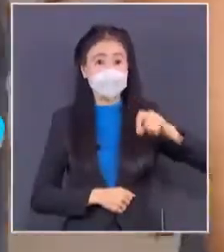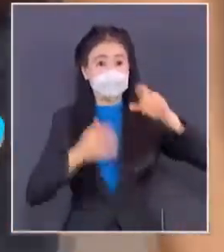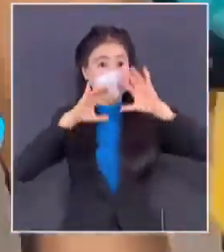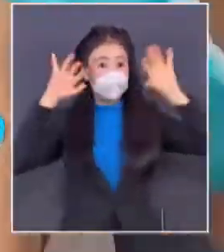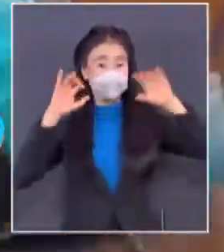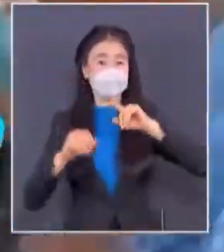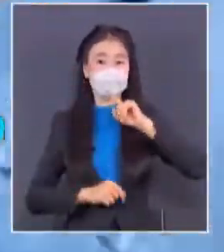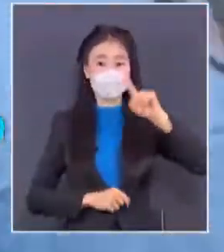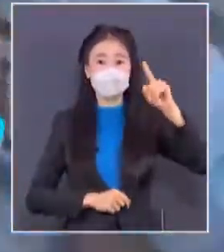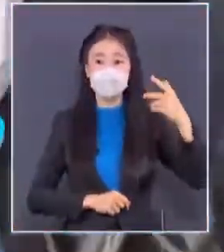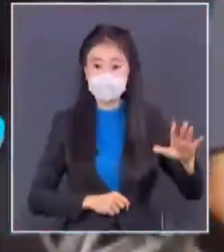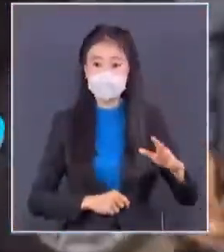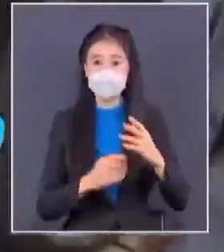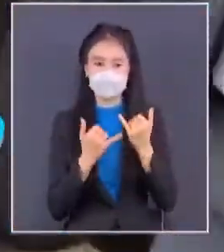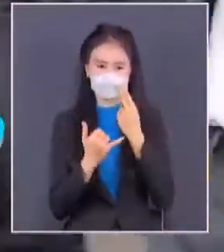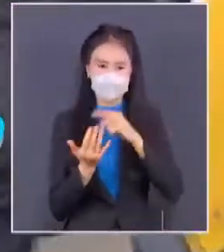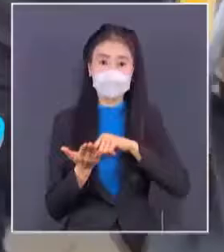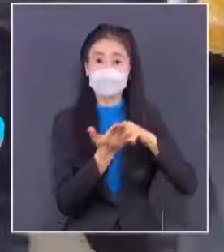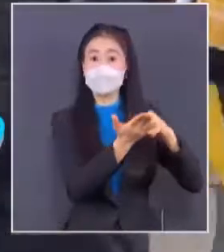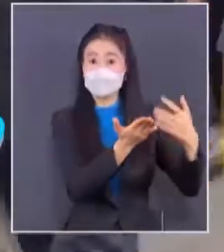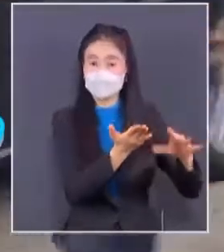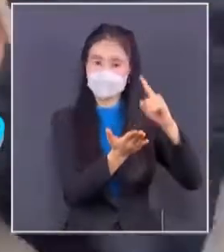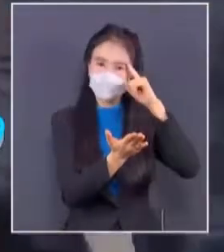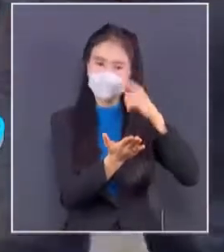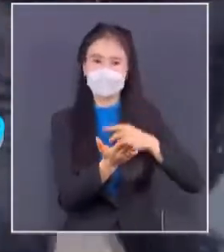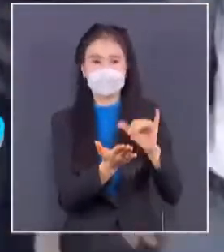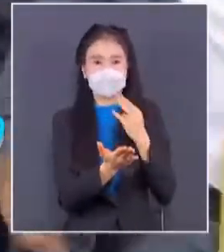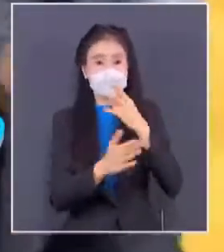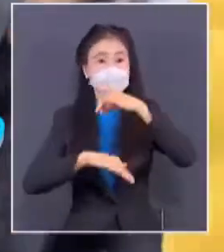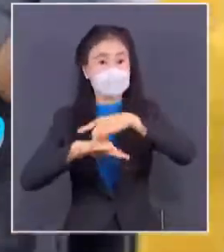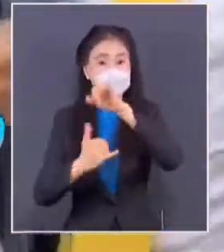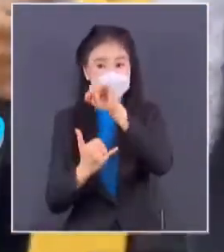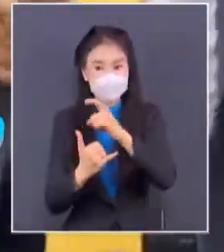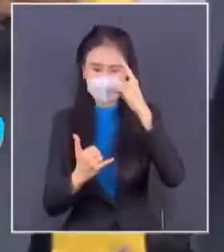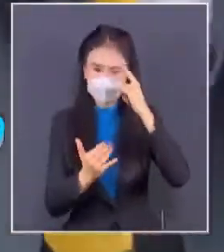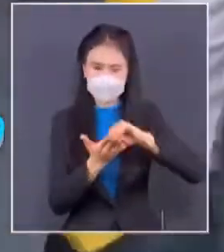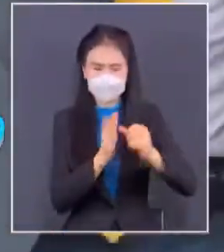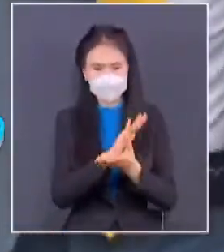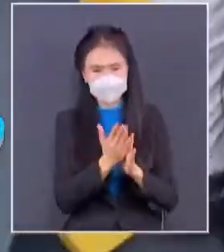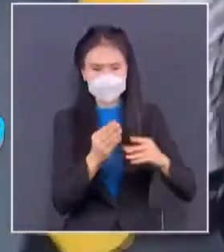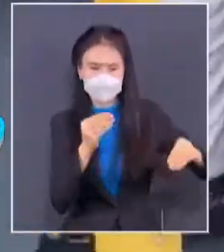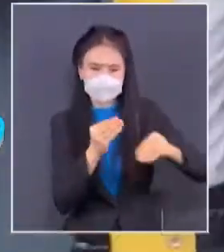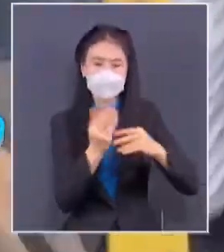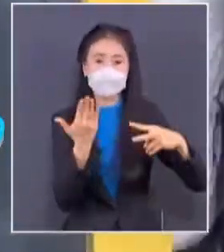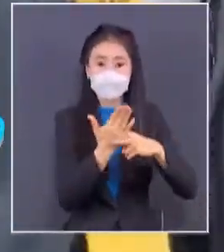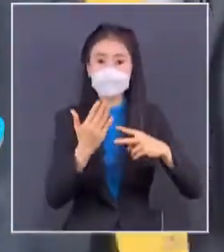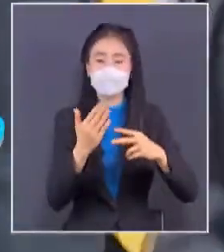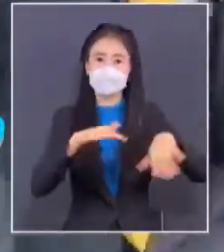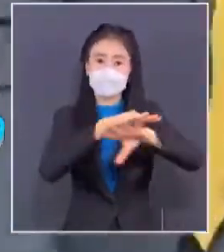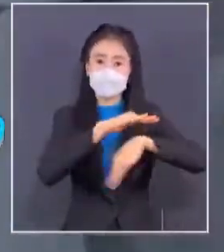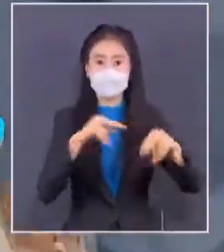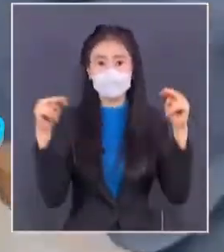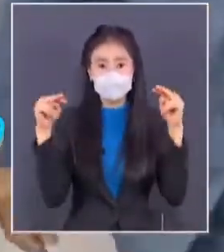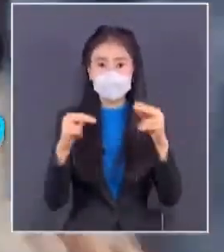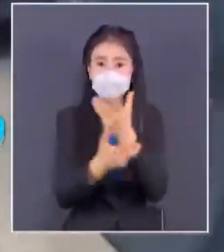พอรับฟ้องไปแล้วเนี่ยหลังจากนี้ถ้าหากว่าคดีการเสียชีวิตของคุณแตงโมมีอะไรเปลี่ยนแปลงเกิดขึ้นมีพยานหลักฐานใหม่